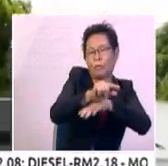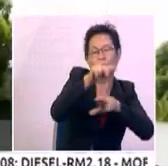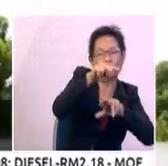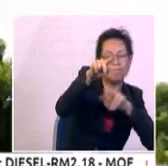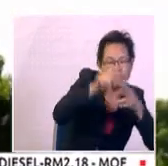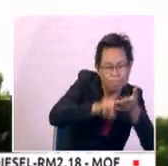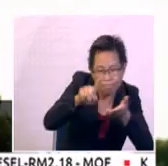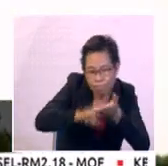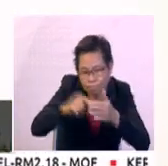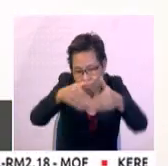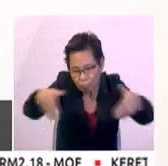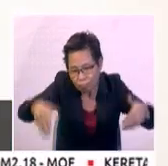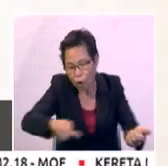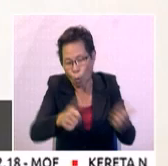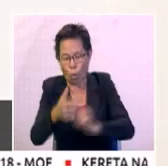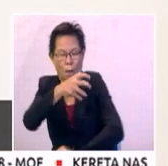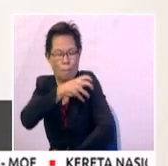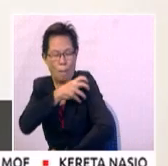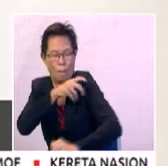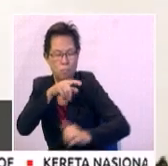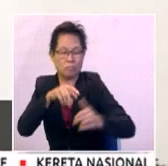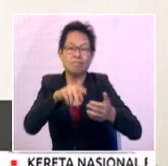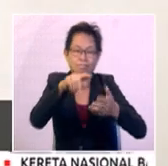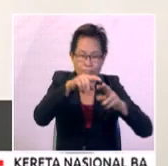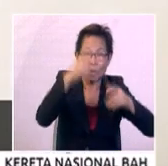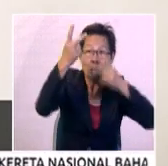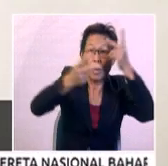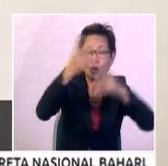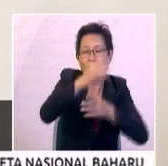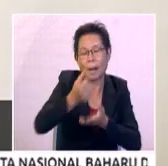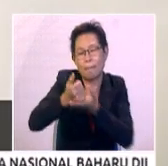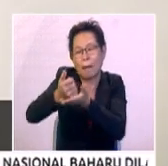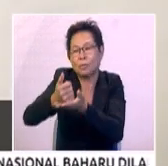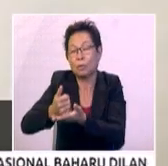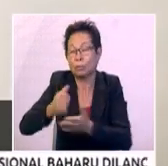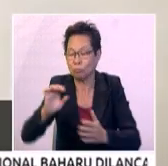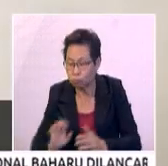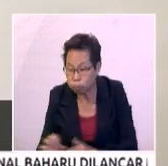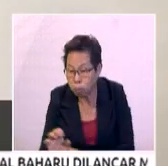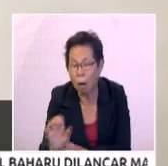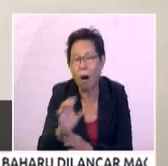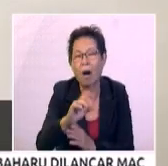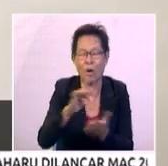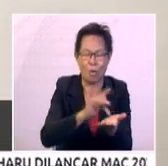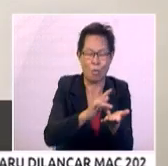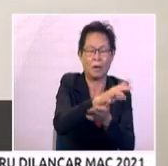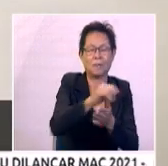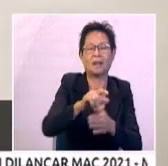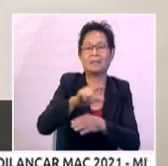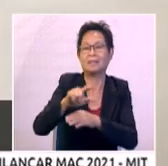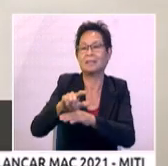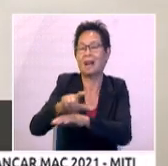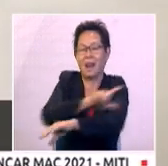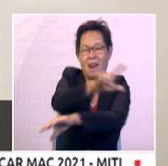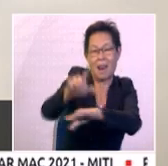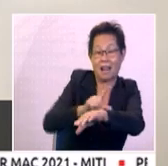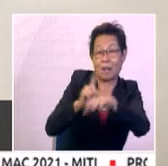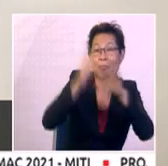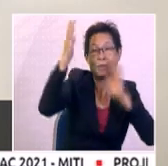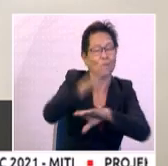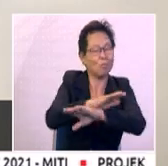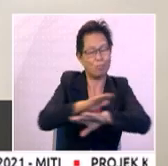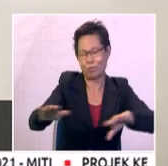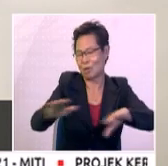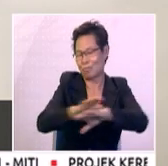pemantauan sempadan oleh pihak berkuasa, pelancongan, bantuan kecemasan, perubatan dan peladangan di Malaysia. Ia bukanlah